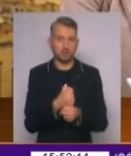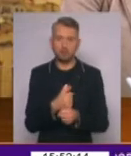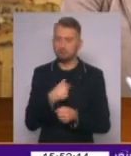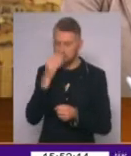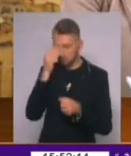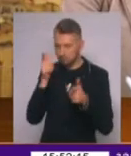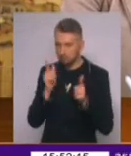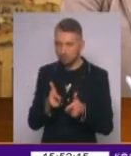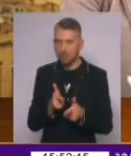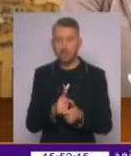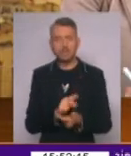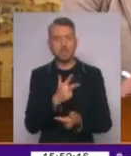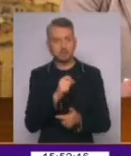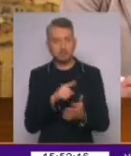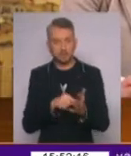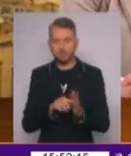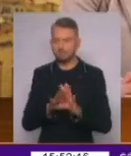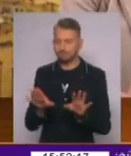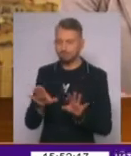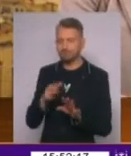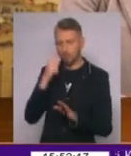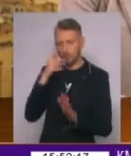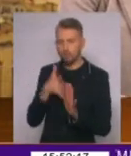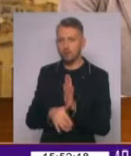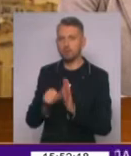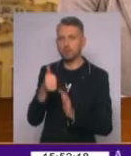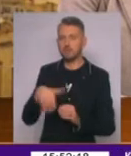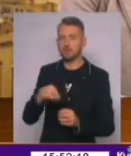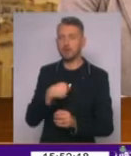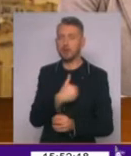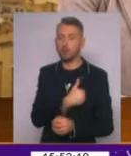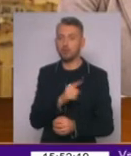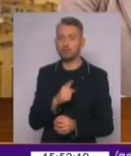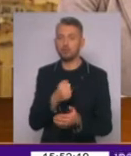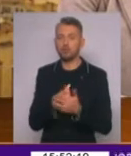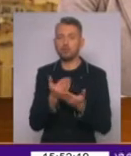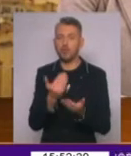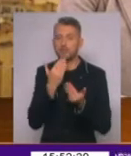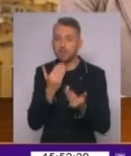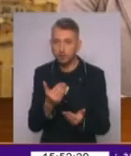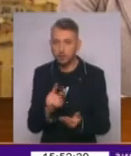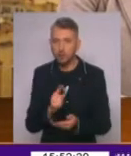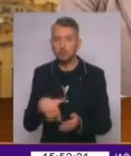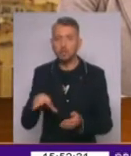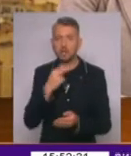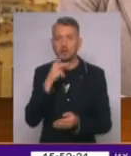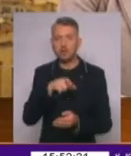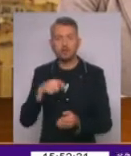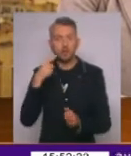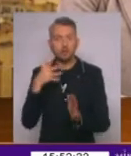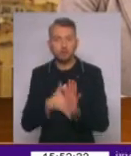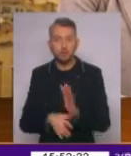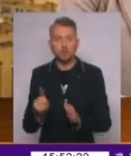дякую. Дякую за дзвінок. Все зрозуміли. Ну, перш за все, я хочу, щоб зараз до вас звернутися і щоб всі наші глядачі розуміли,